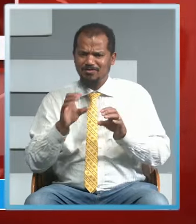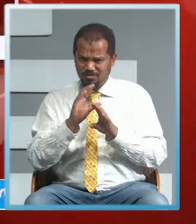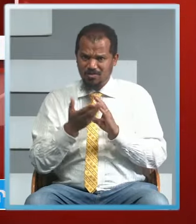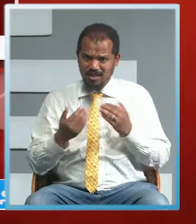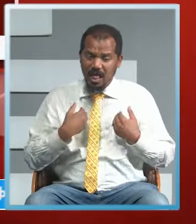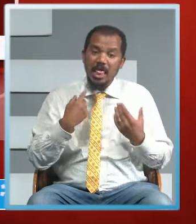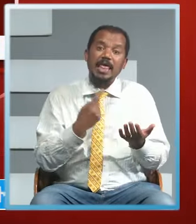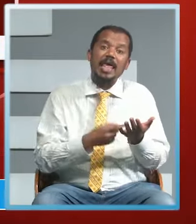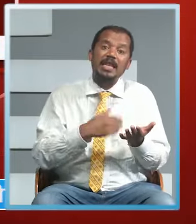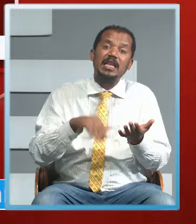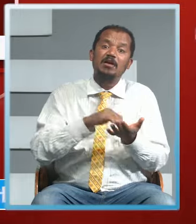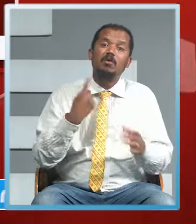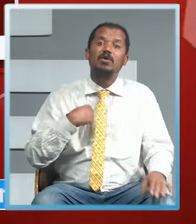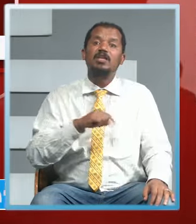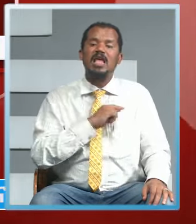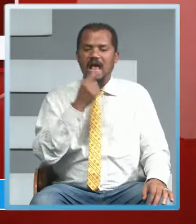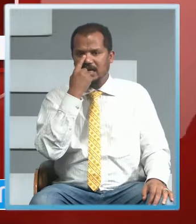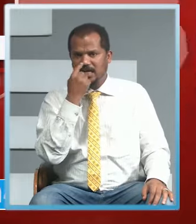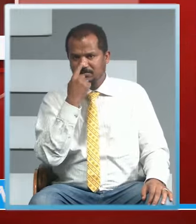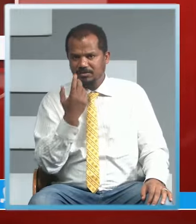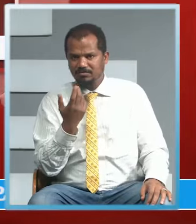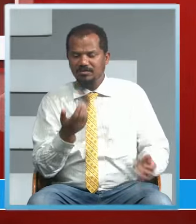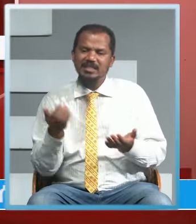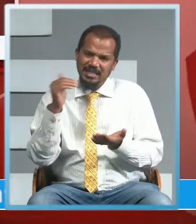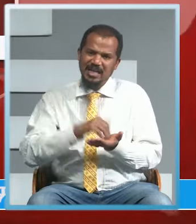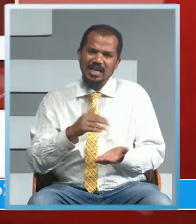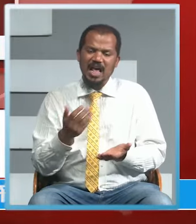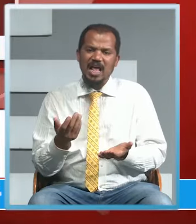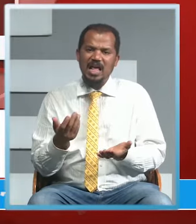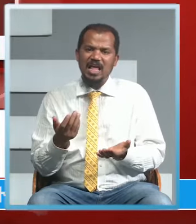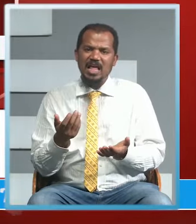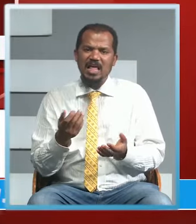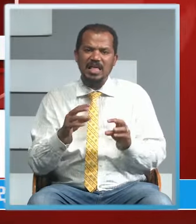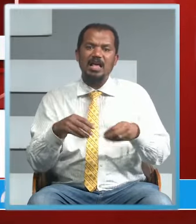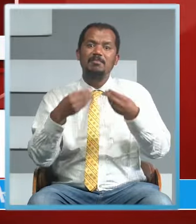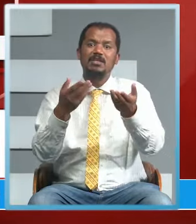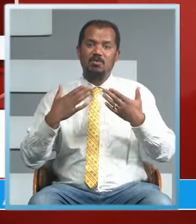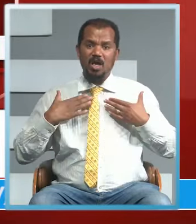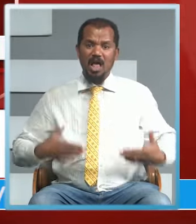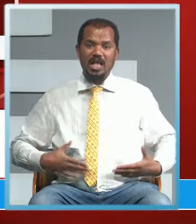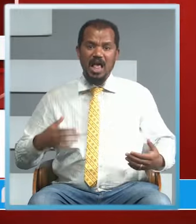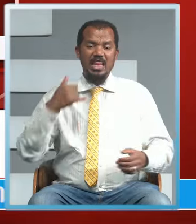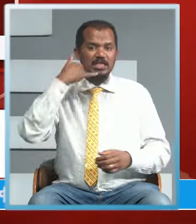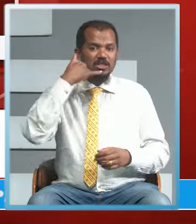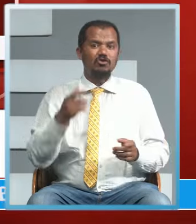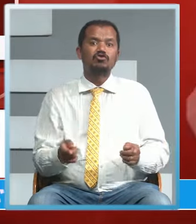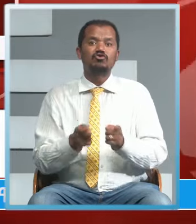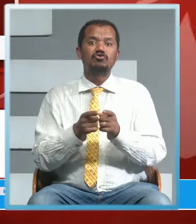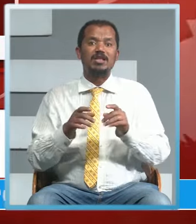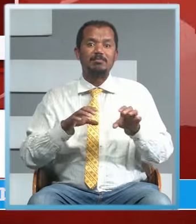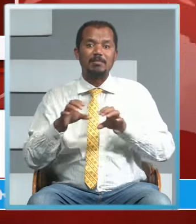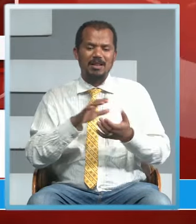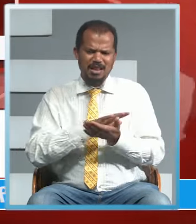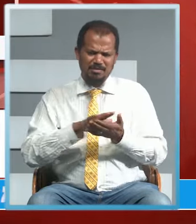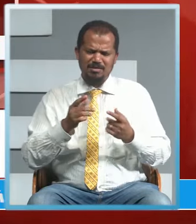የሚያደርጉበት ሁኔታ አለ። ይህንን ደግሞ እኛ ከልምድም እንደገናም ደግሞ ከሚሰጠው አካል የስልክ ግንኙነት